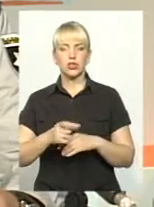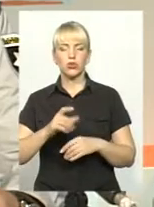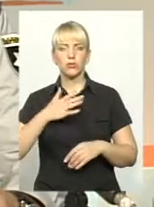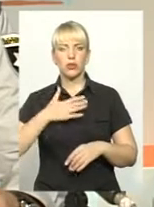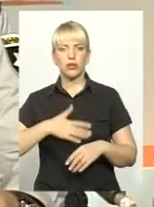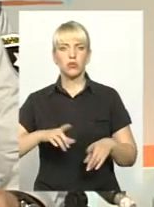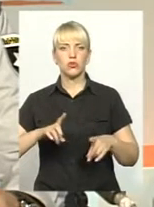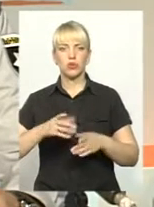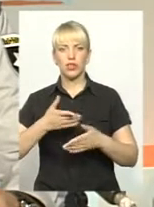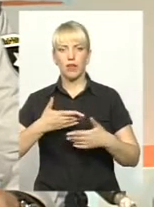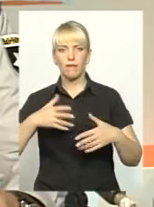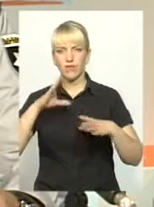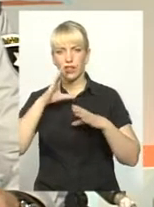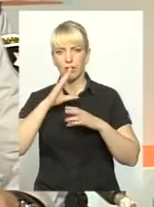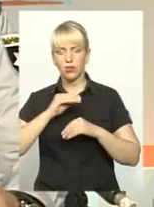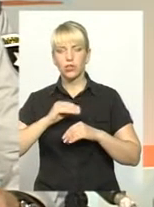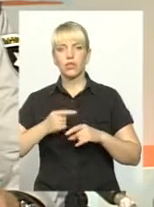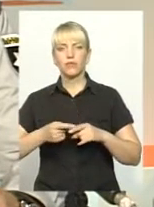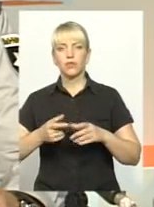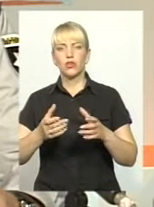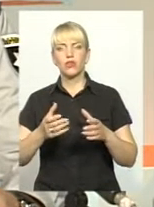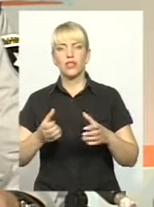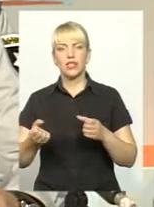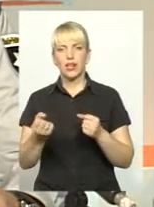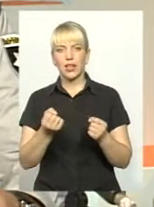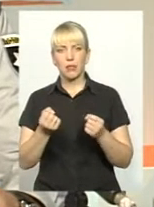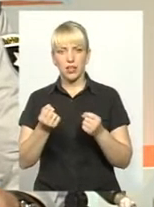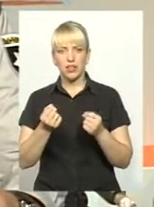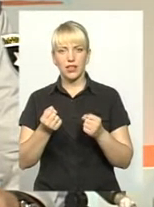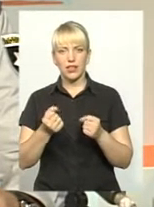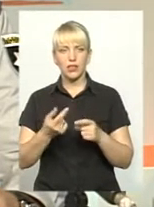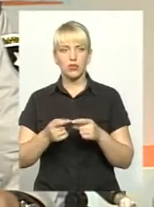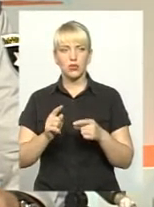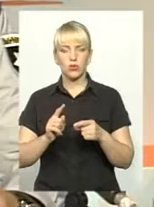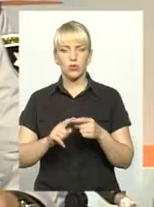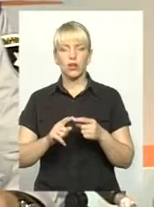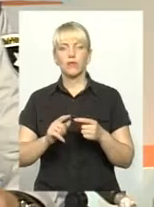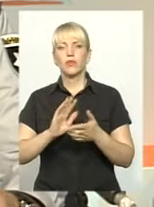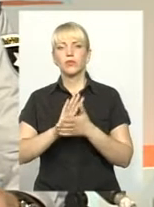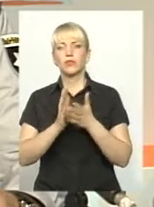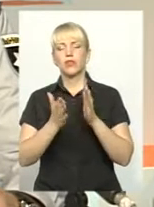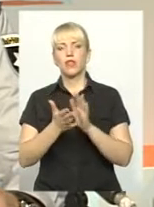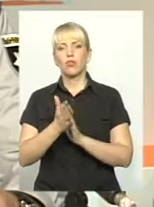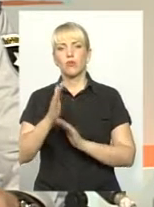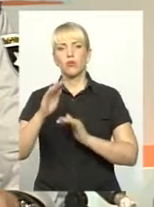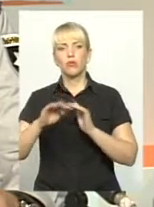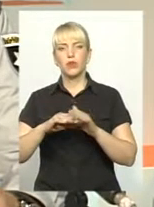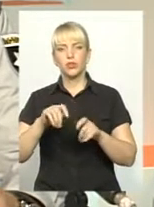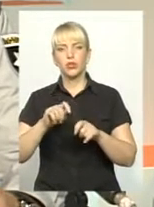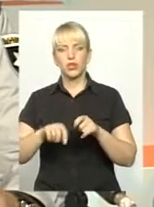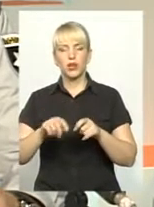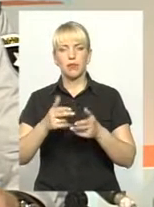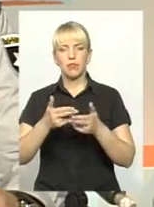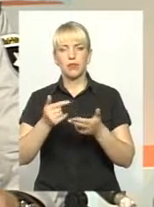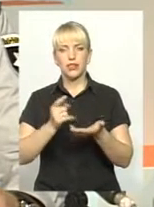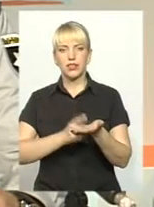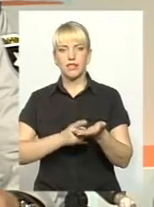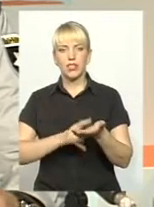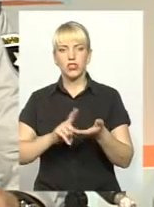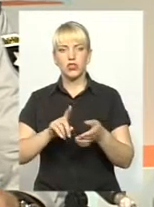нам вдалося втримати оперативну обстановку під контролем. Підтвердженням цього є те, що рівень злочинності на 10